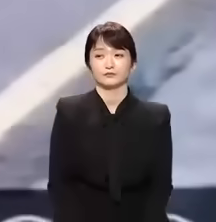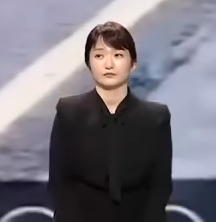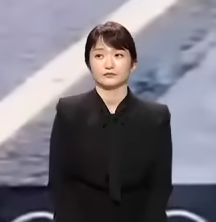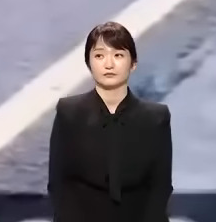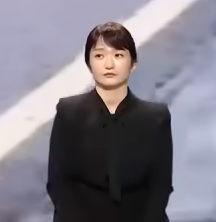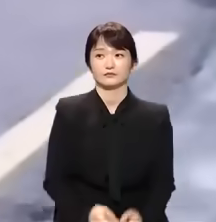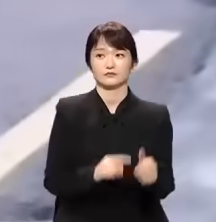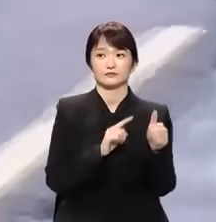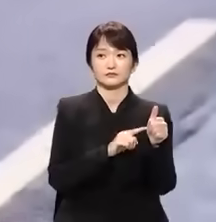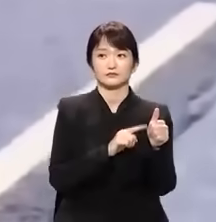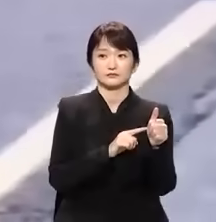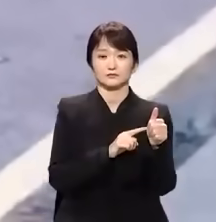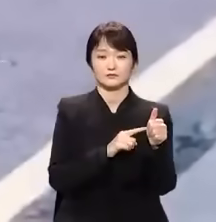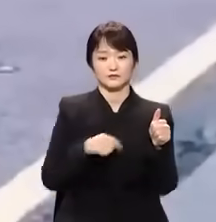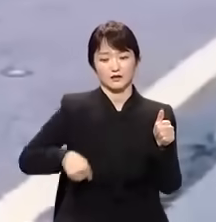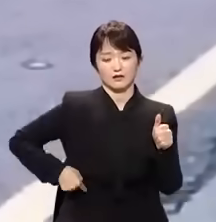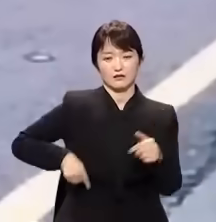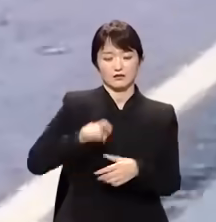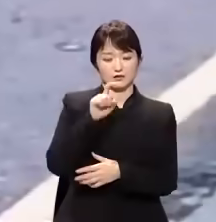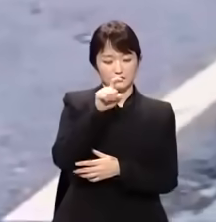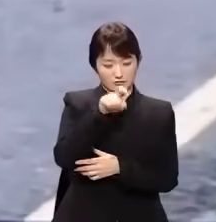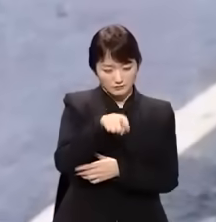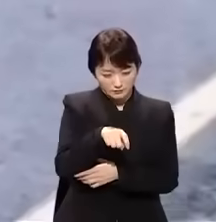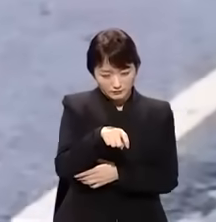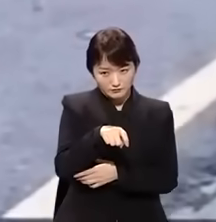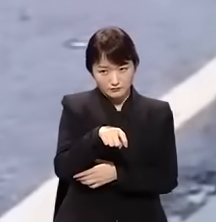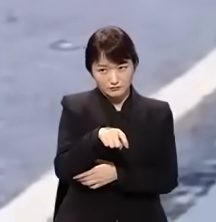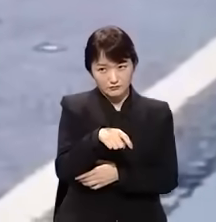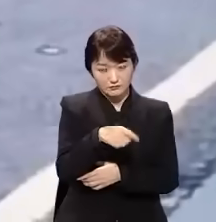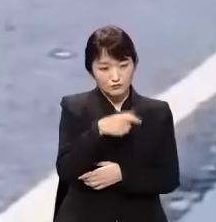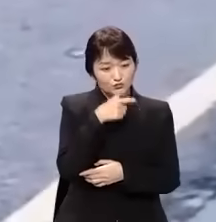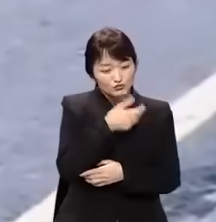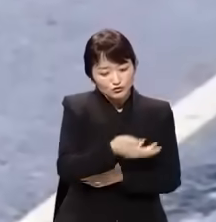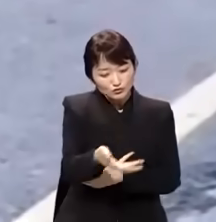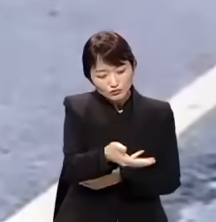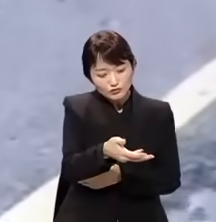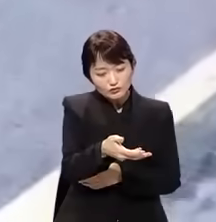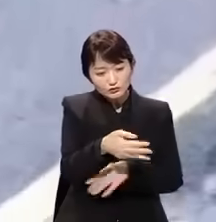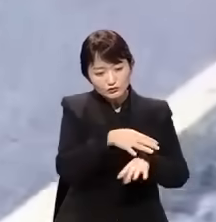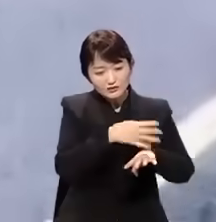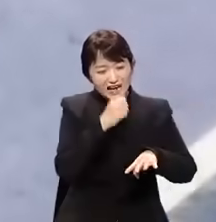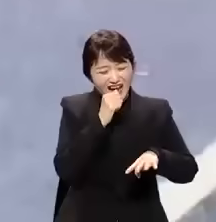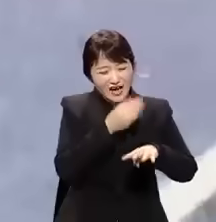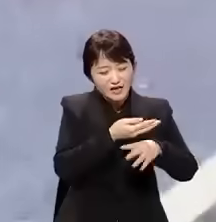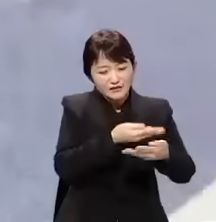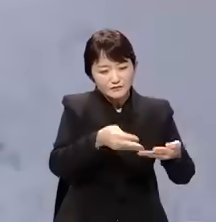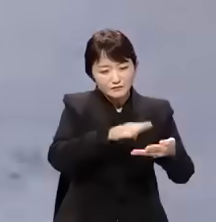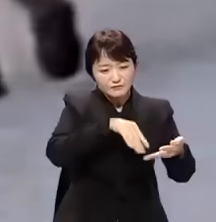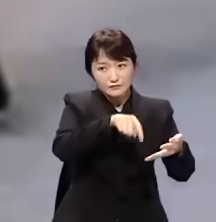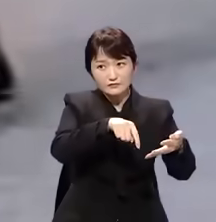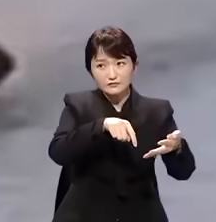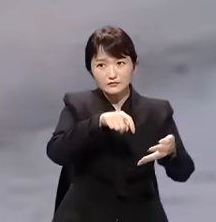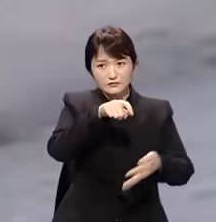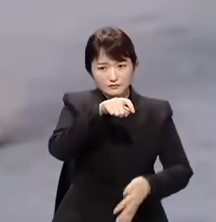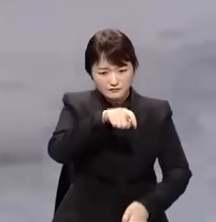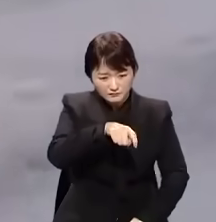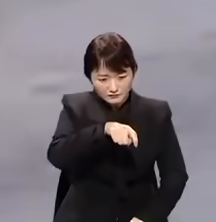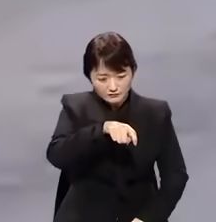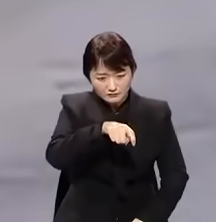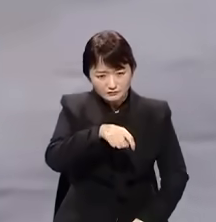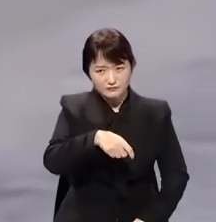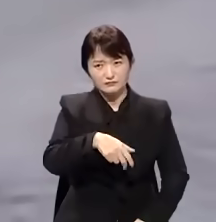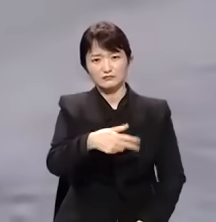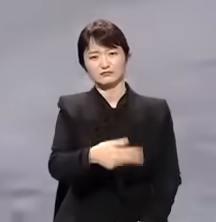자 한 남성이 허리를 쓸면서 배수가 앞으로 오더니 뭘 할까요 뭔가 구부정한 저 자세 갑자기 쏴